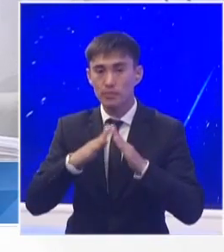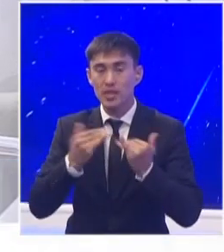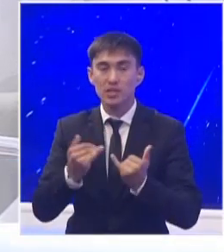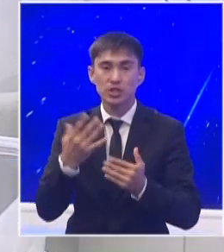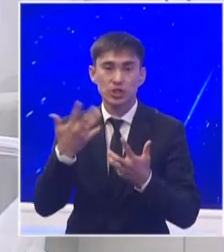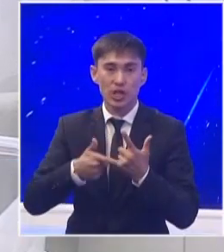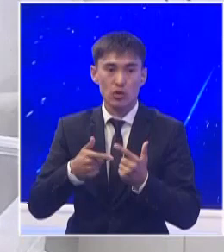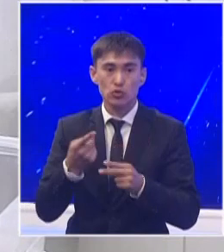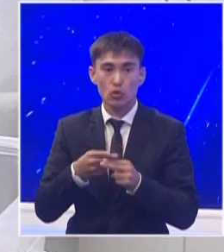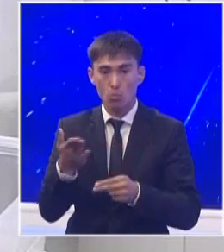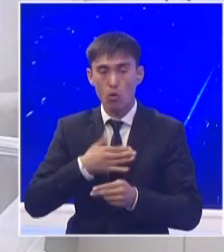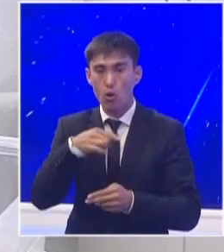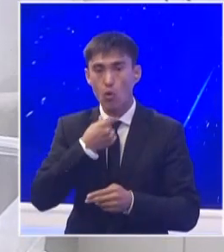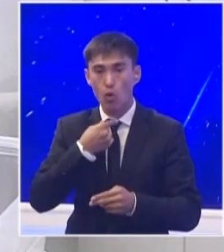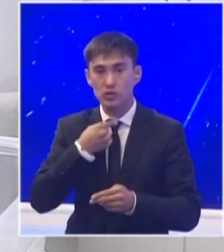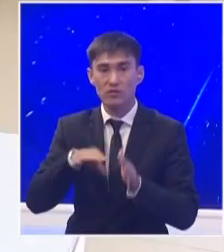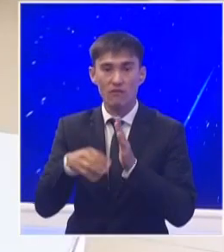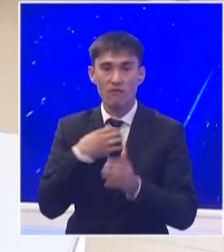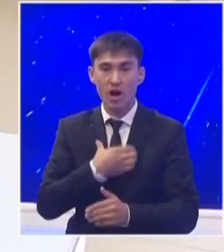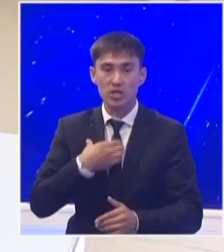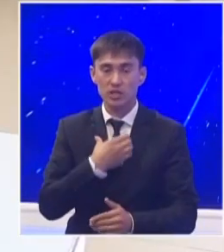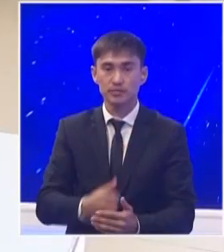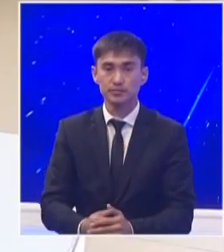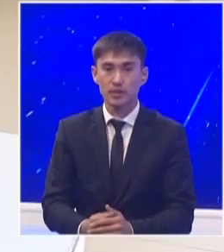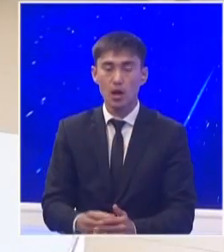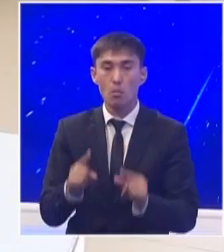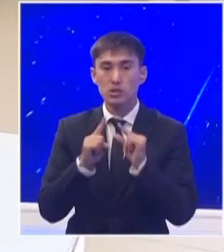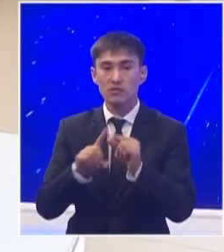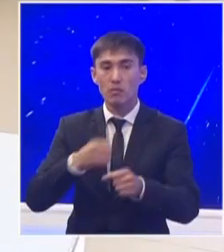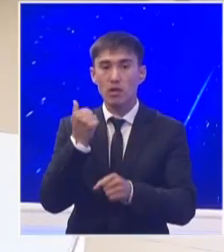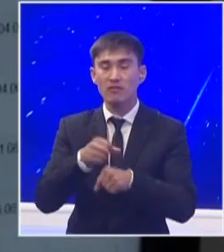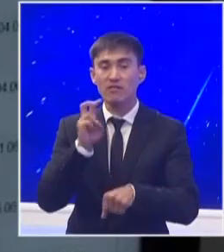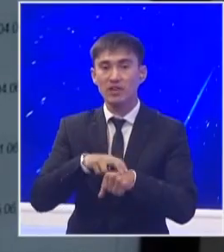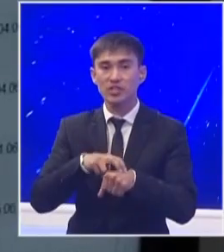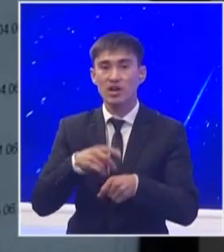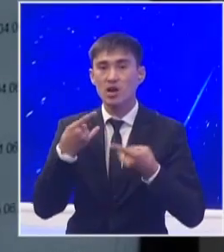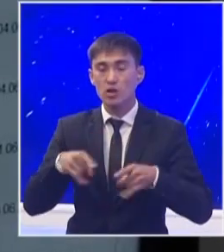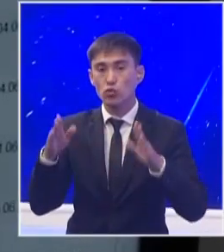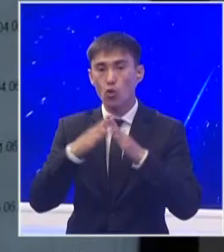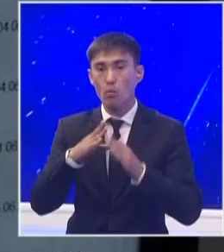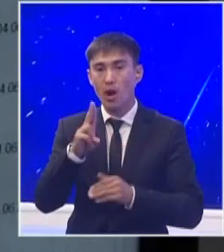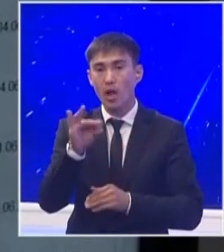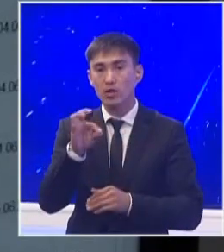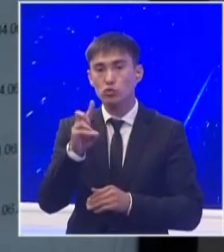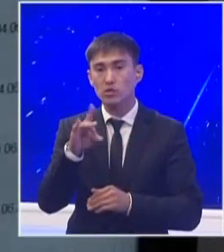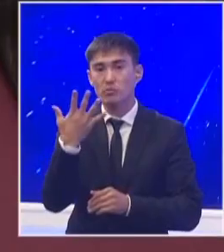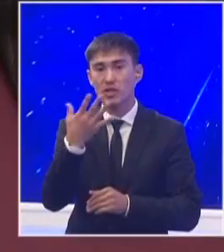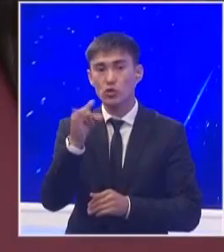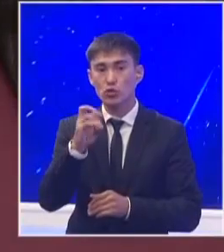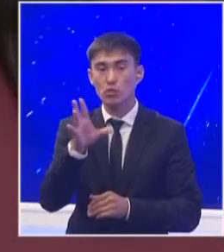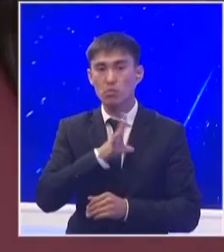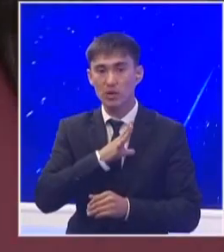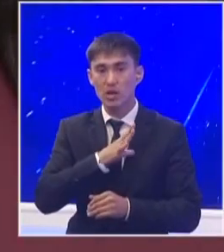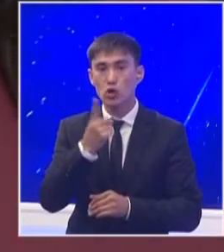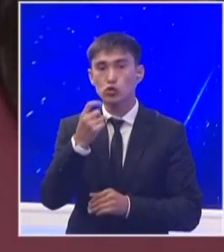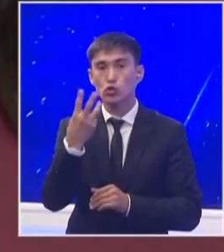Потому что считаю, что мой голос важен. По словам главного врача перинатального центра Каната Жумашева, на 5 июня в клинике